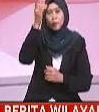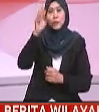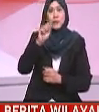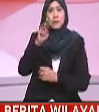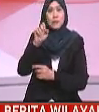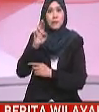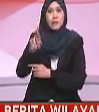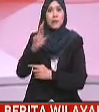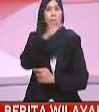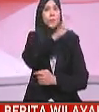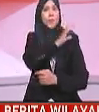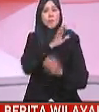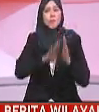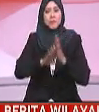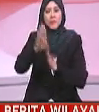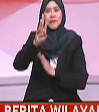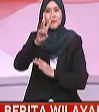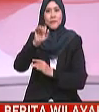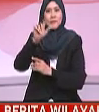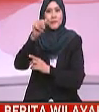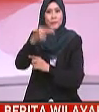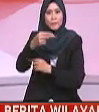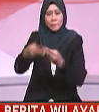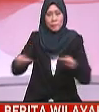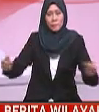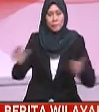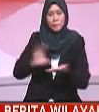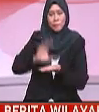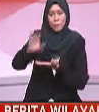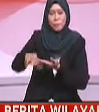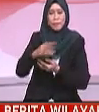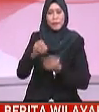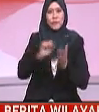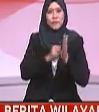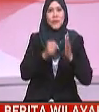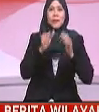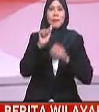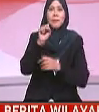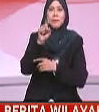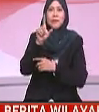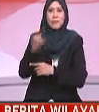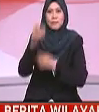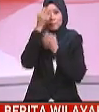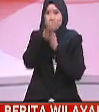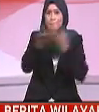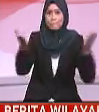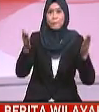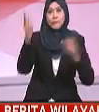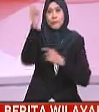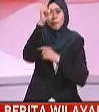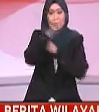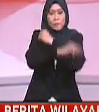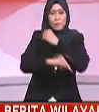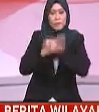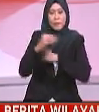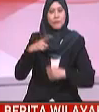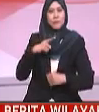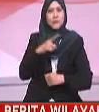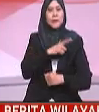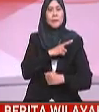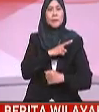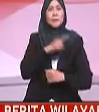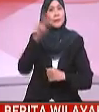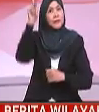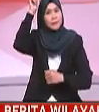pengerusi jawatan kuasa pembangunan wilayah, tanah, pelaburan dan sumber asli negeri turut memberitahu Kerajaan Negeri dan Lembaga Kemajuan